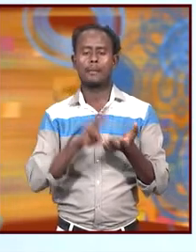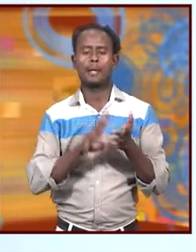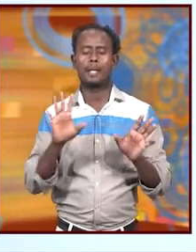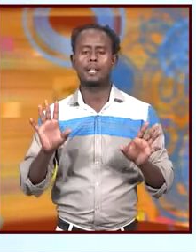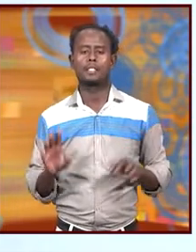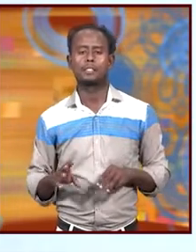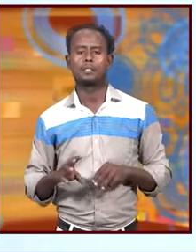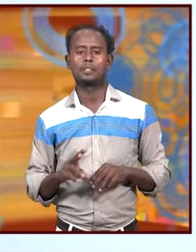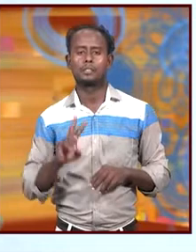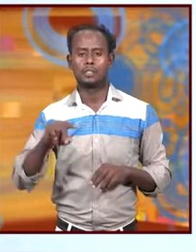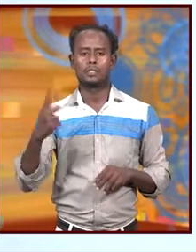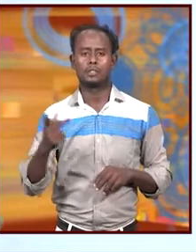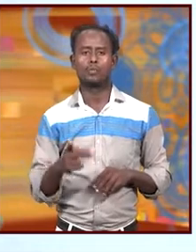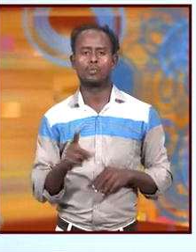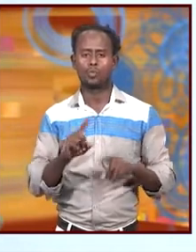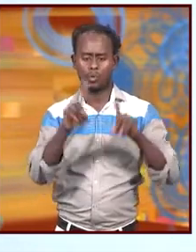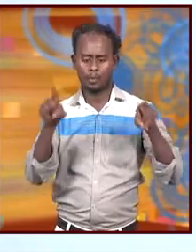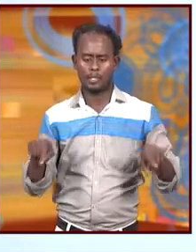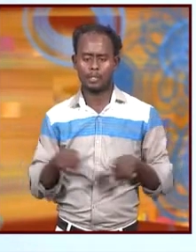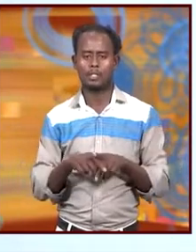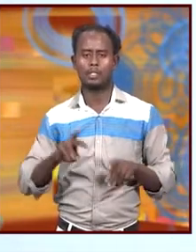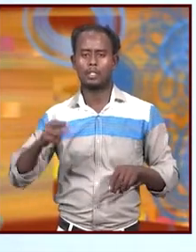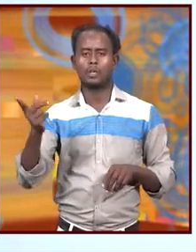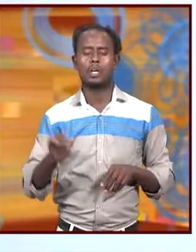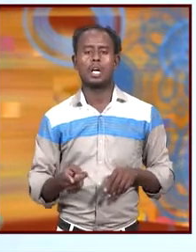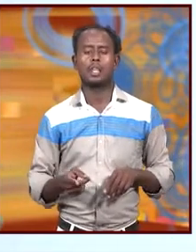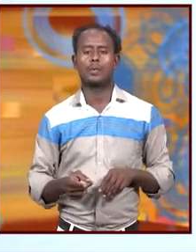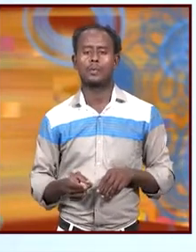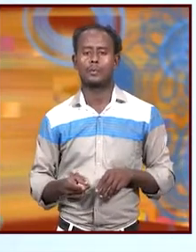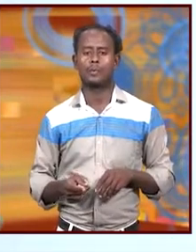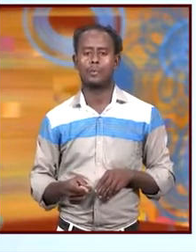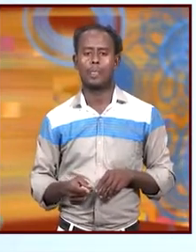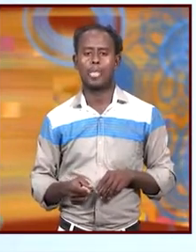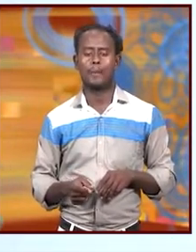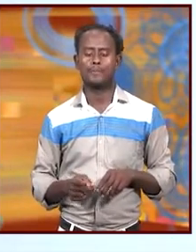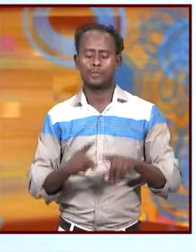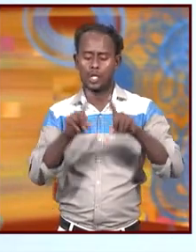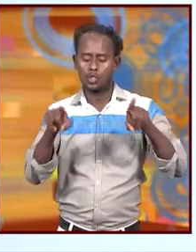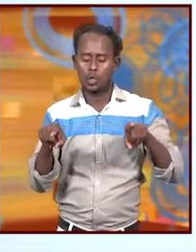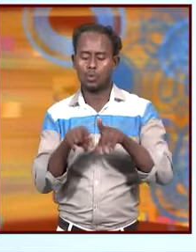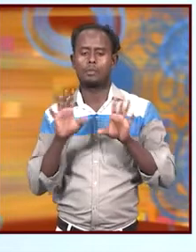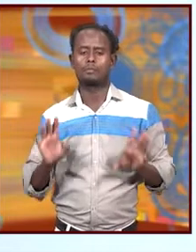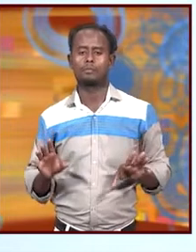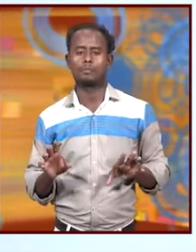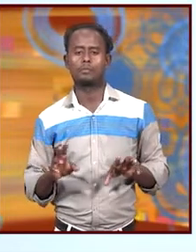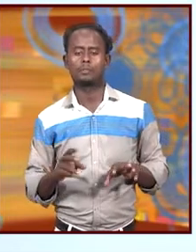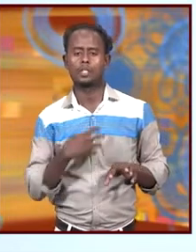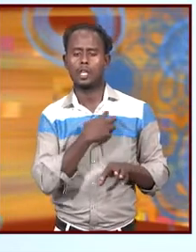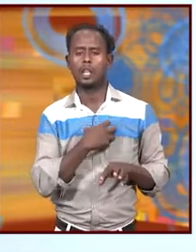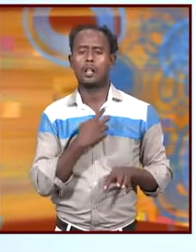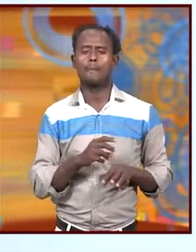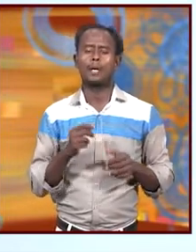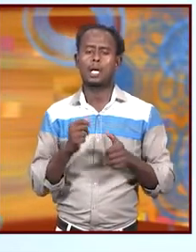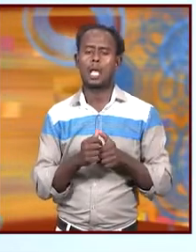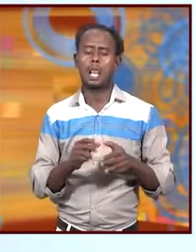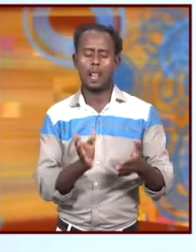800 சதுர சென்டிமீட்டர். அடுத்த உருவம் கொடுக்கப்பட்ட அடுத்த உருவம் சதுரம். சதுரத்தினுடைய பக்க